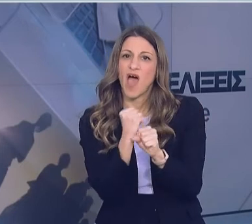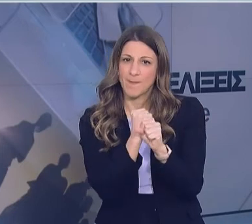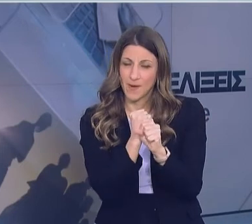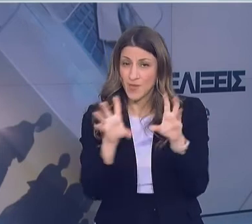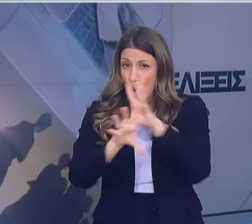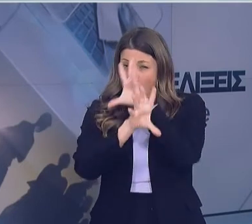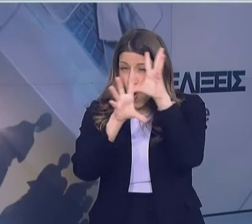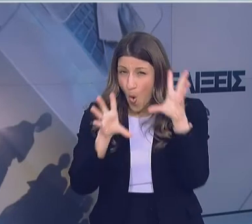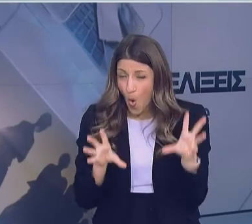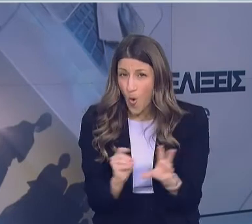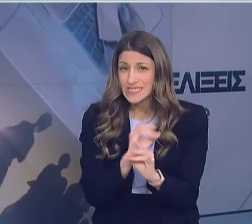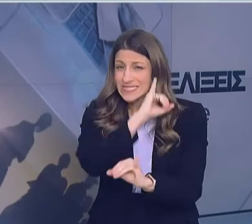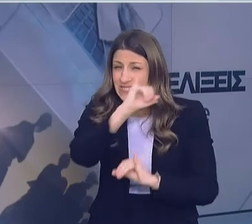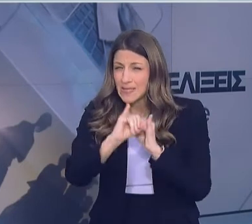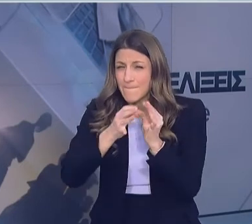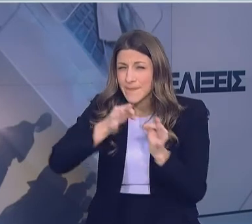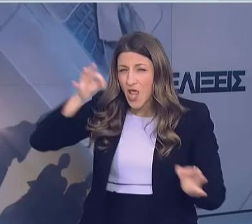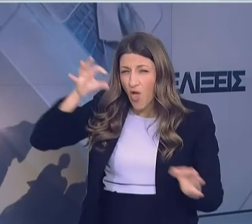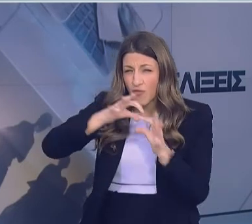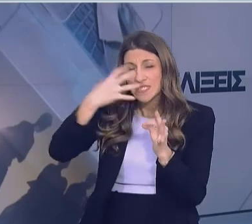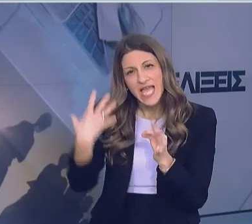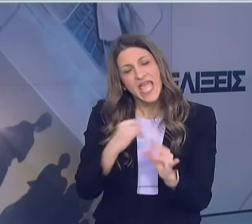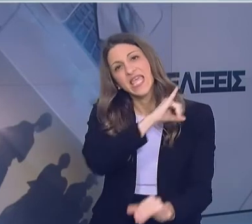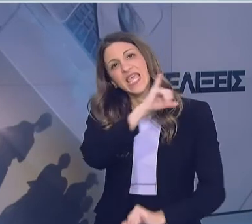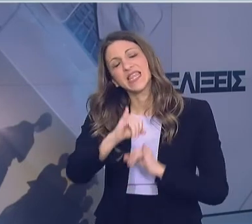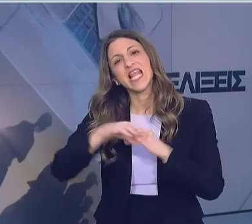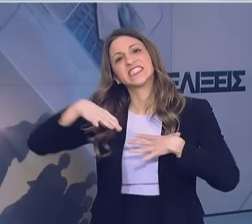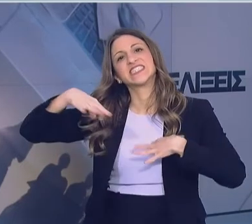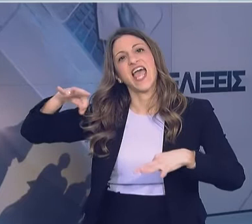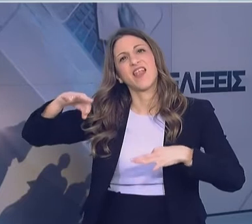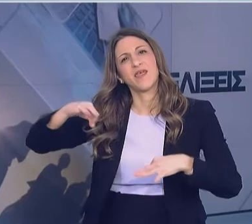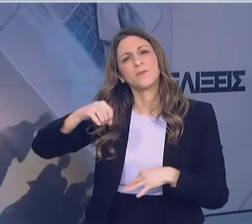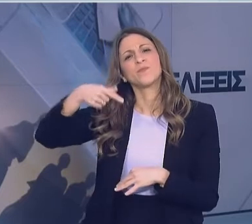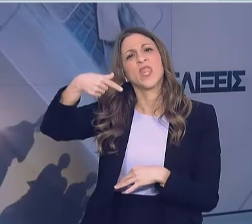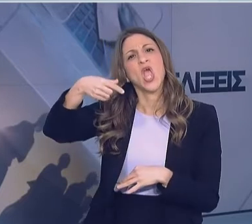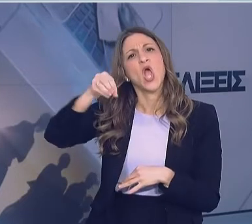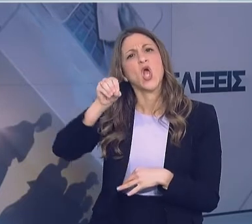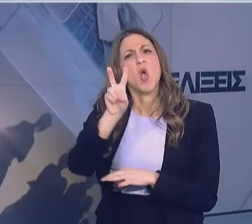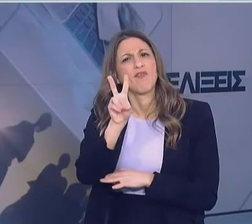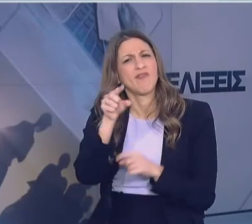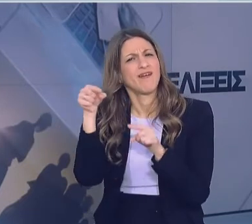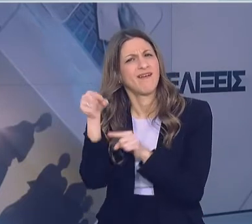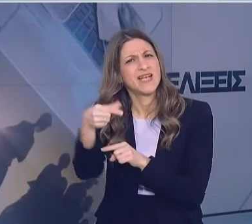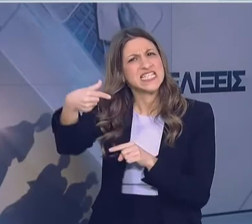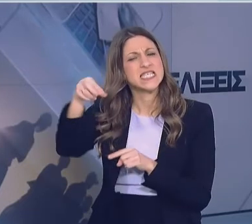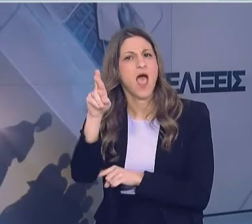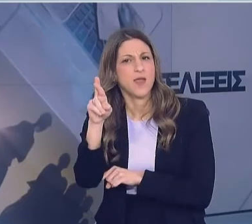στη ιστοσελίδα του ΕΟΠΗ καθώς και στο gov.gr. Τέλος, οι γιατροί όλων των άλλων ειδικοτήτων της